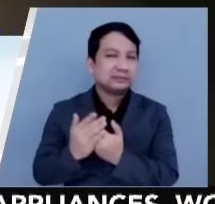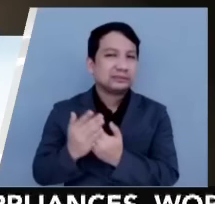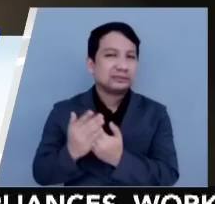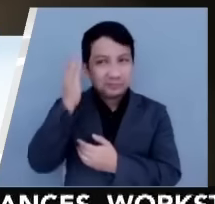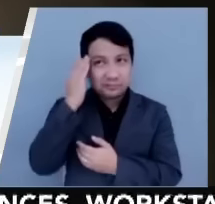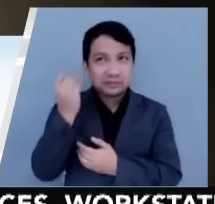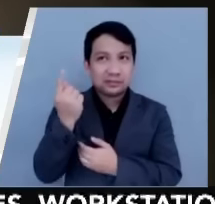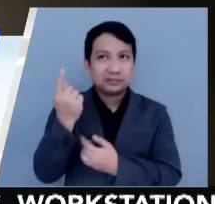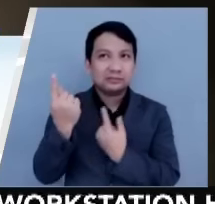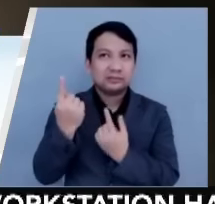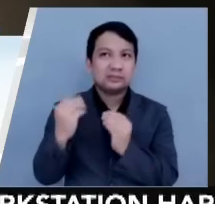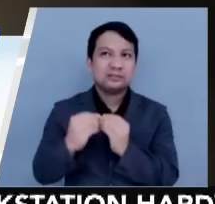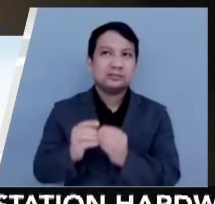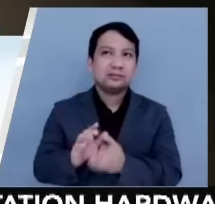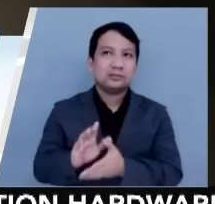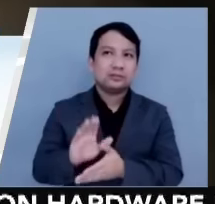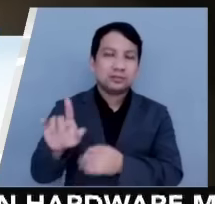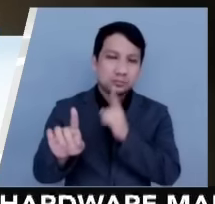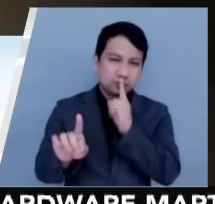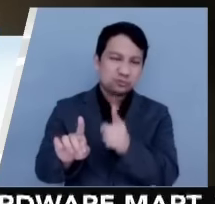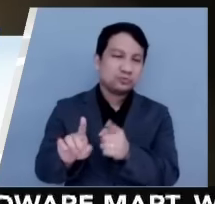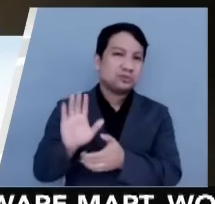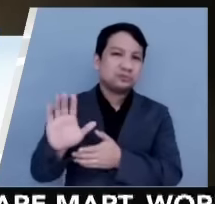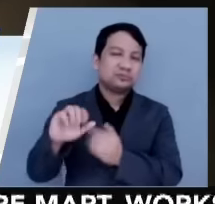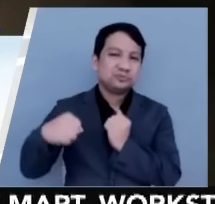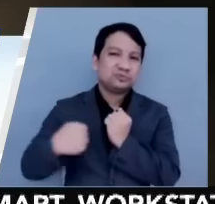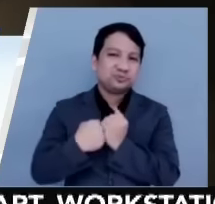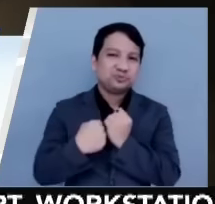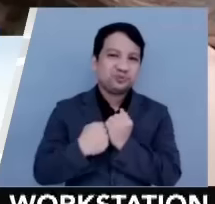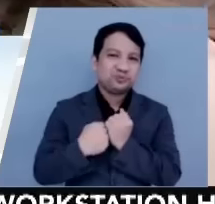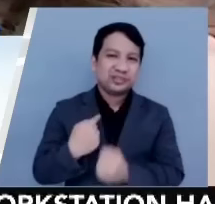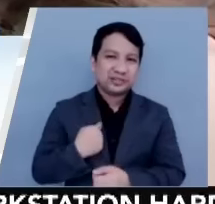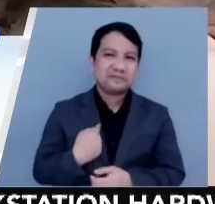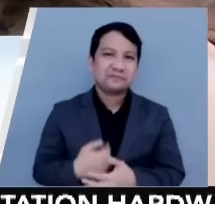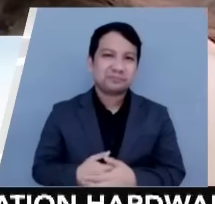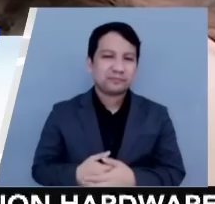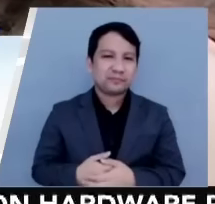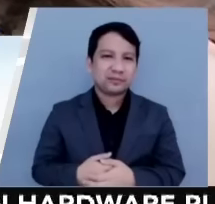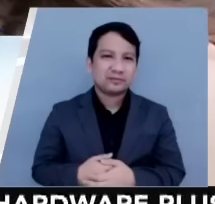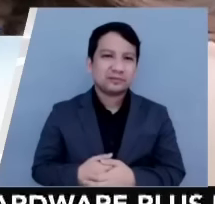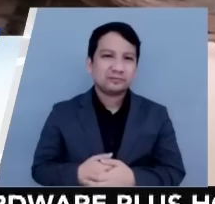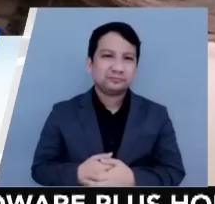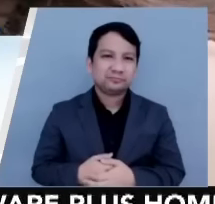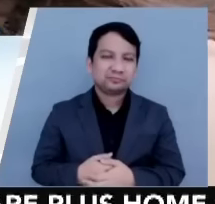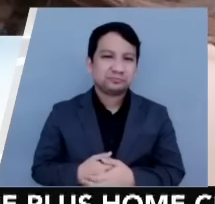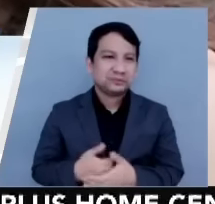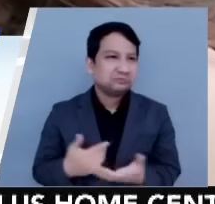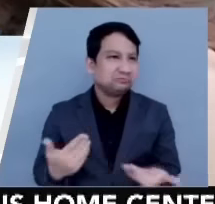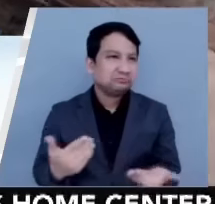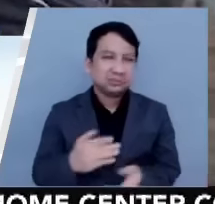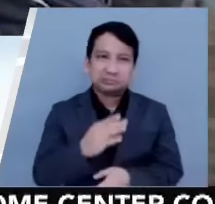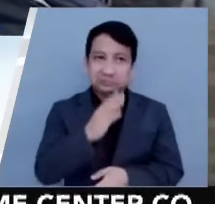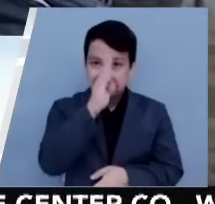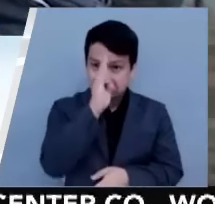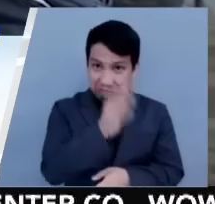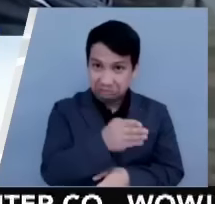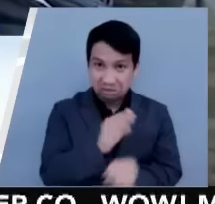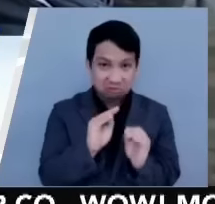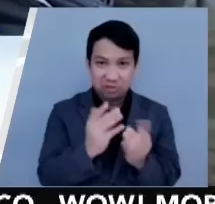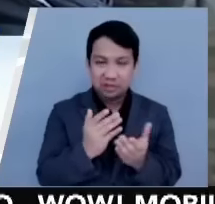He is really supporting me all the way. Wala mang direktang pag-amin sa kanilang